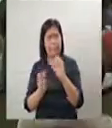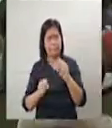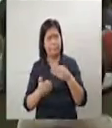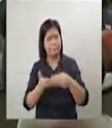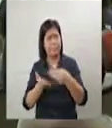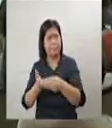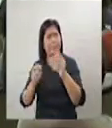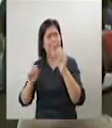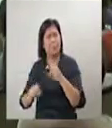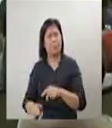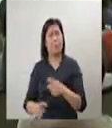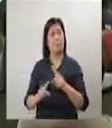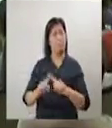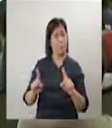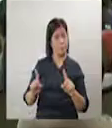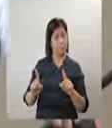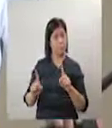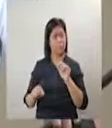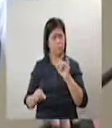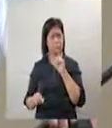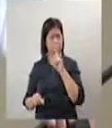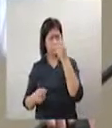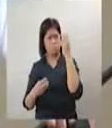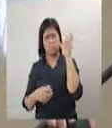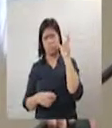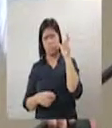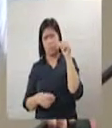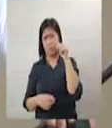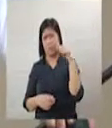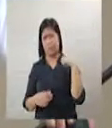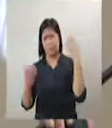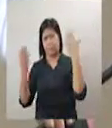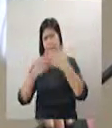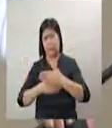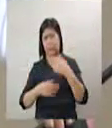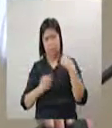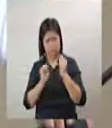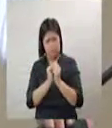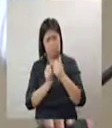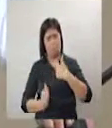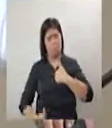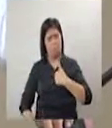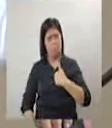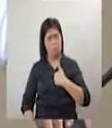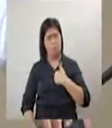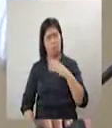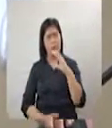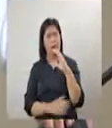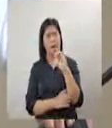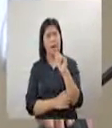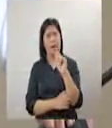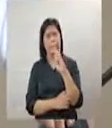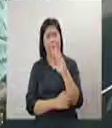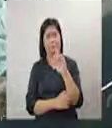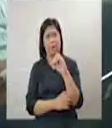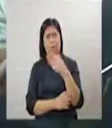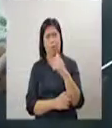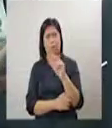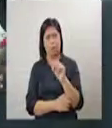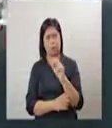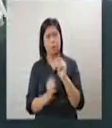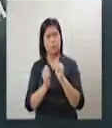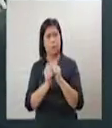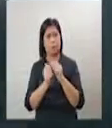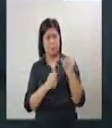kagabi, kasama po ako sa Katbalogan. Nakita ko po yung hospital doon. Wala hong tubig. Hindi